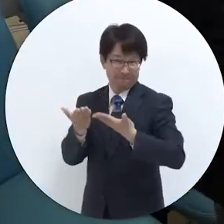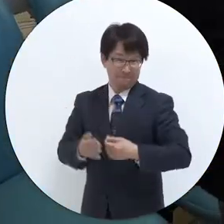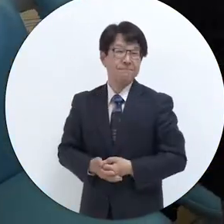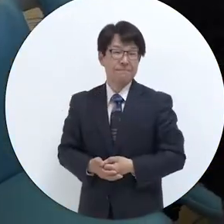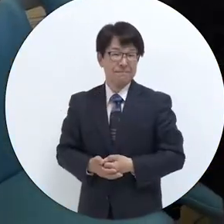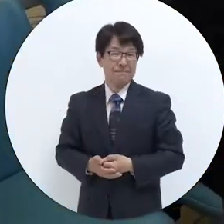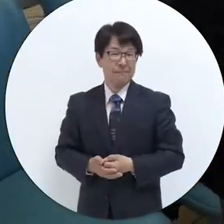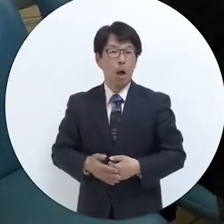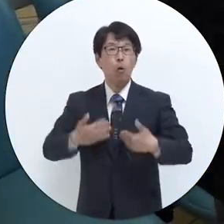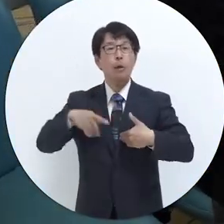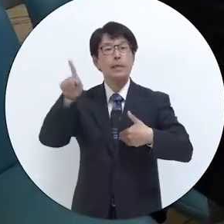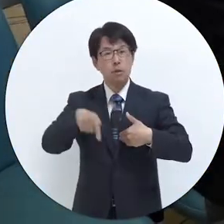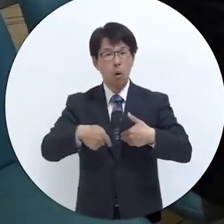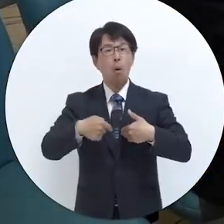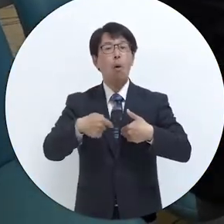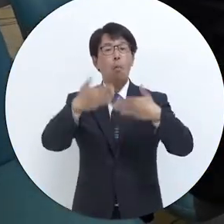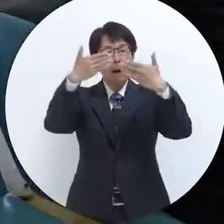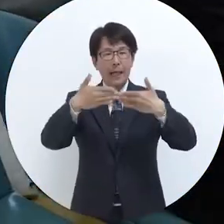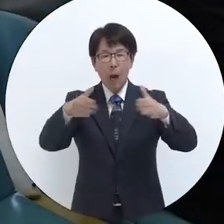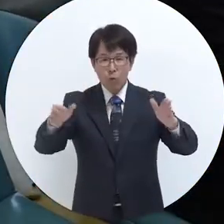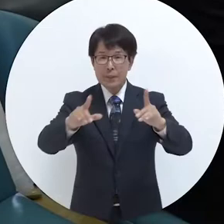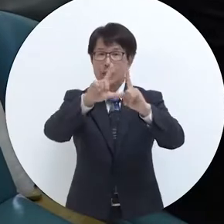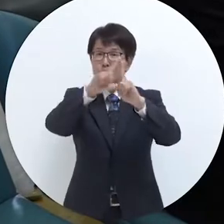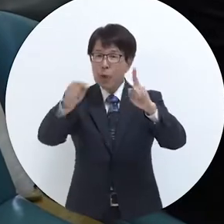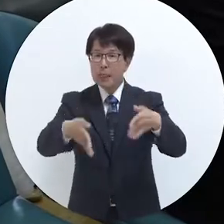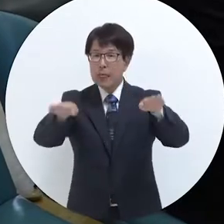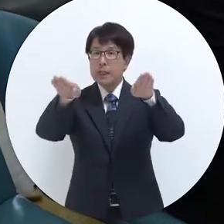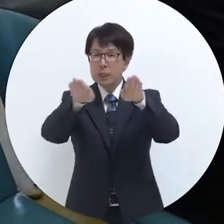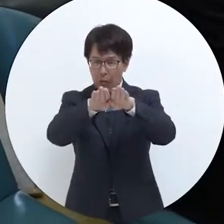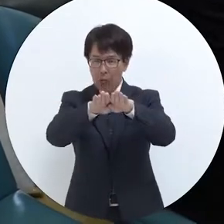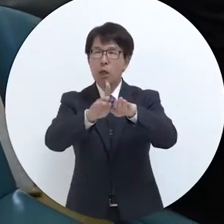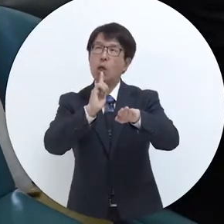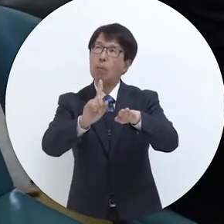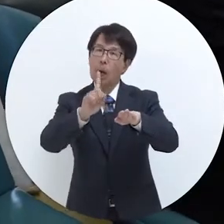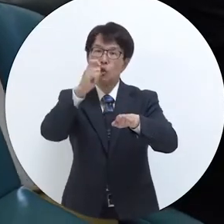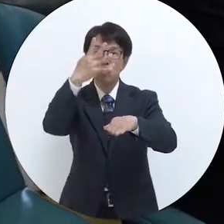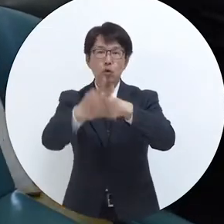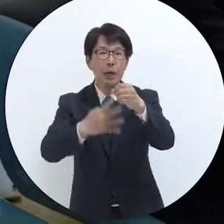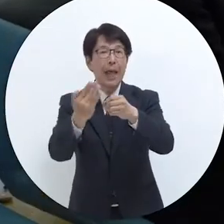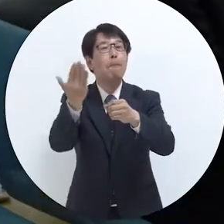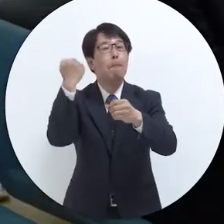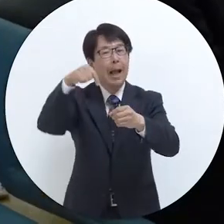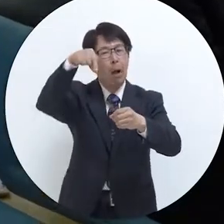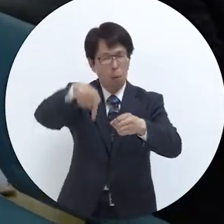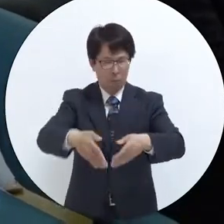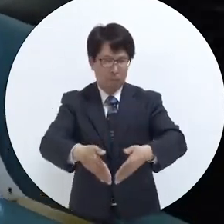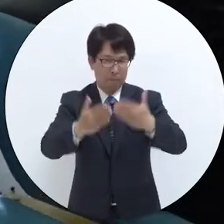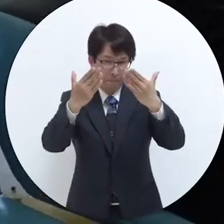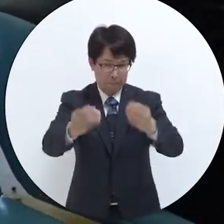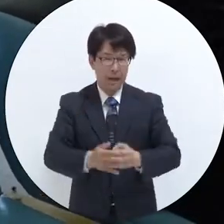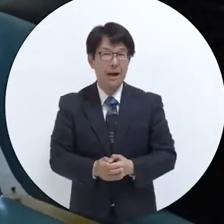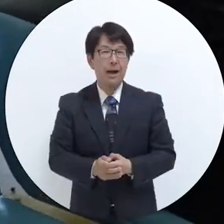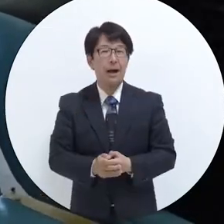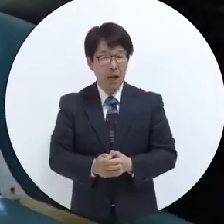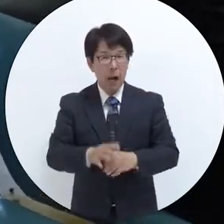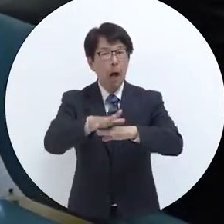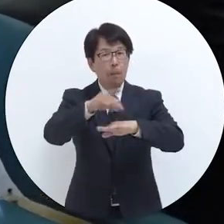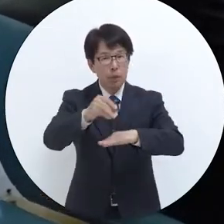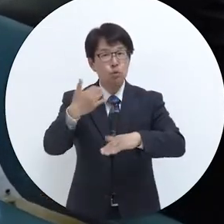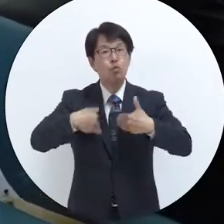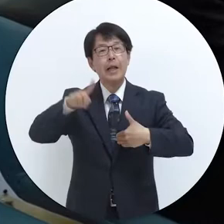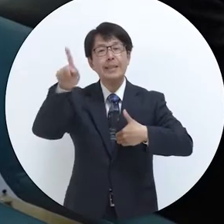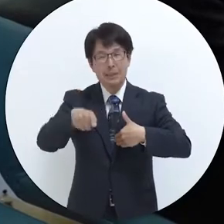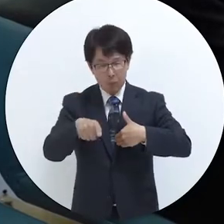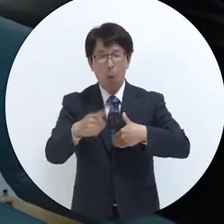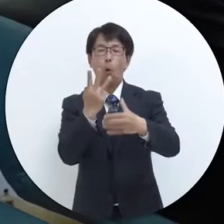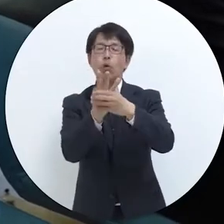嬉野バリアフリーツアーセンターですけれども、14年前にここの場所で創業いたしました。はい、まず嬉野温泉を